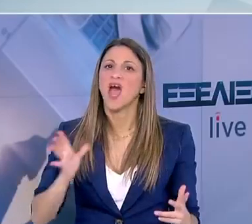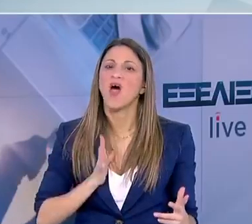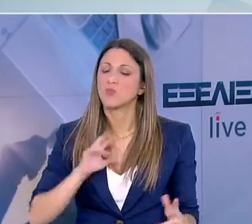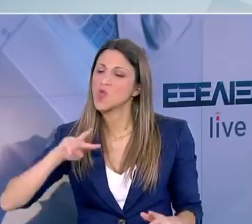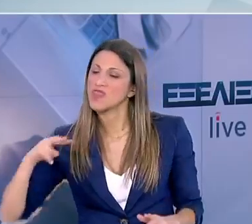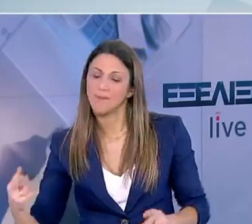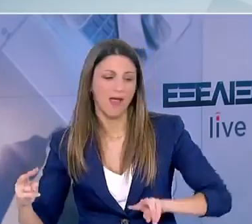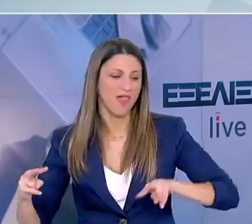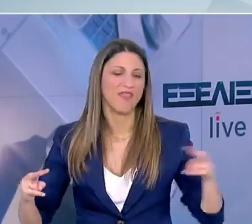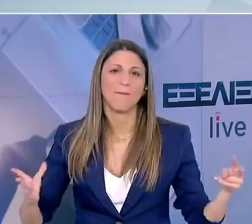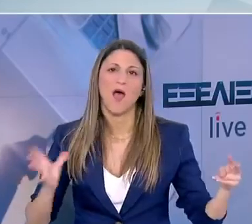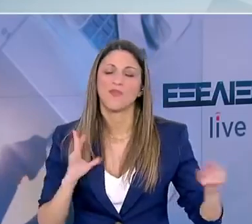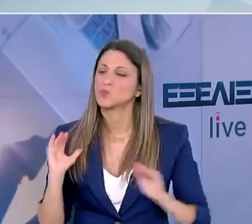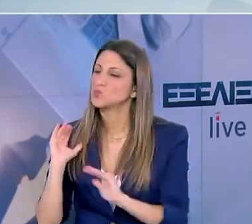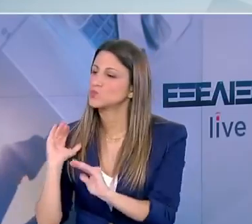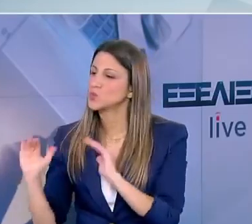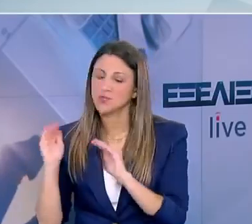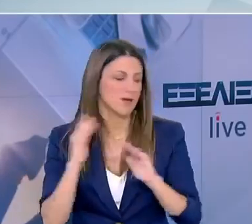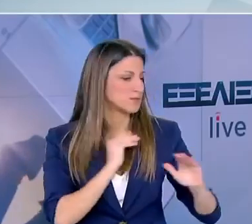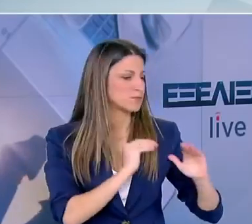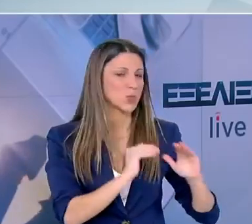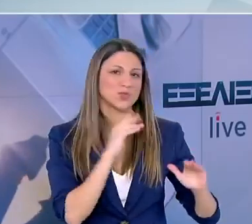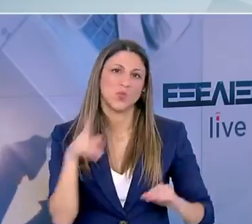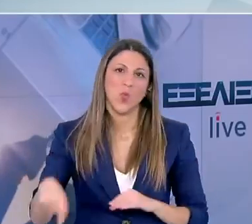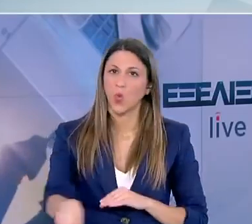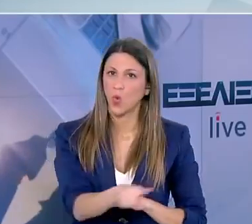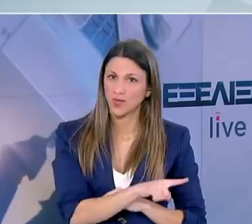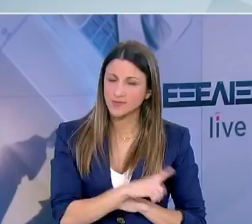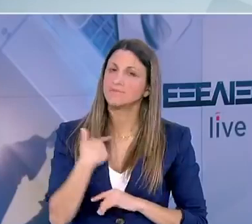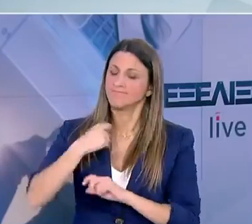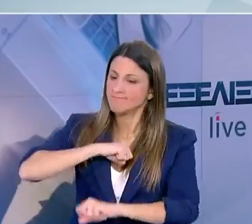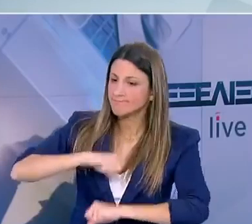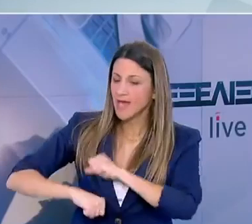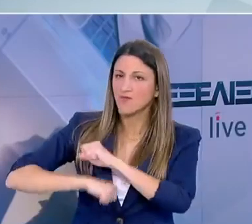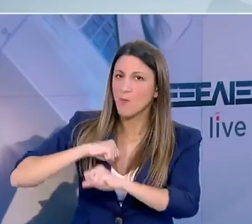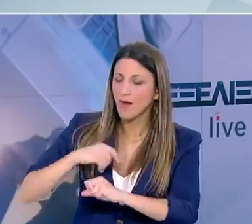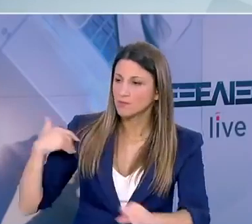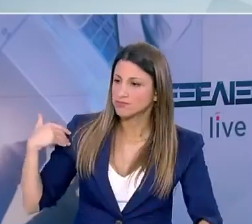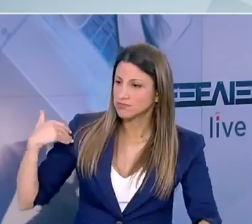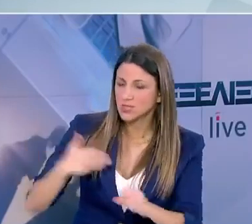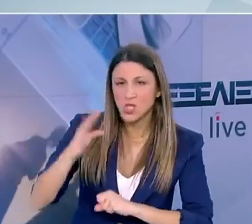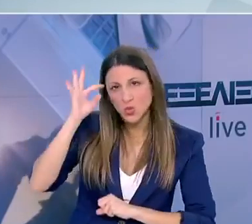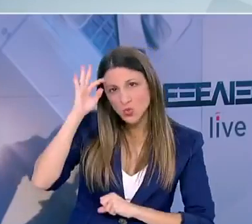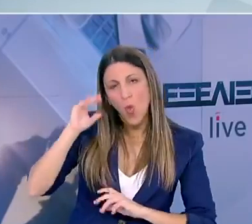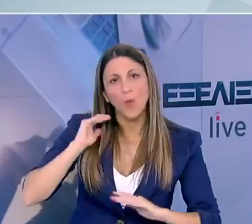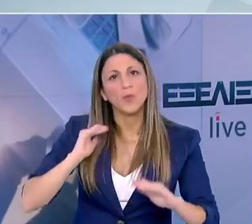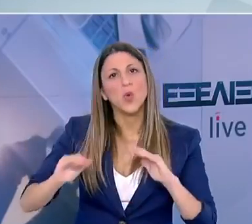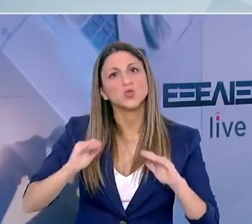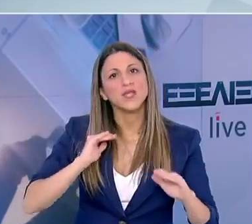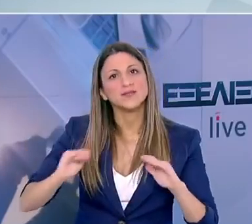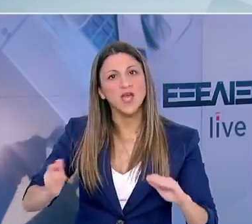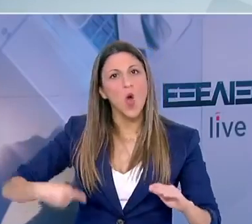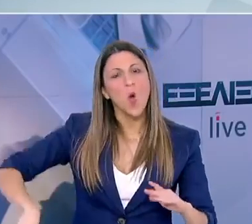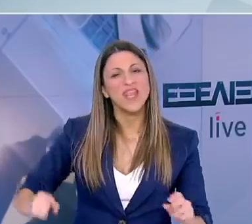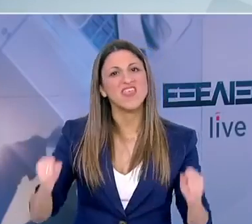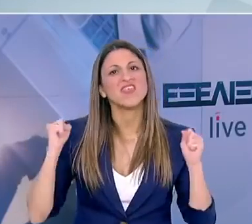συνάνθρωπός μας, ο κάθε πολίτης αυτής της χώρας και γι' αυτό το λόγο θα κάνουμε οτιδήποτε χρειάζεται προκειμένου να προστατέψουμε την υγεία του και